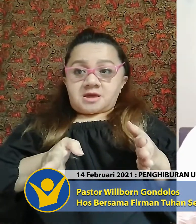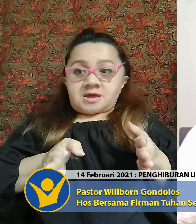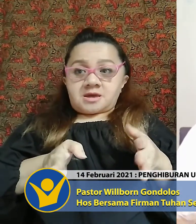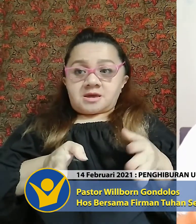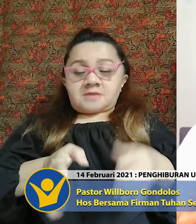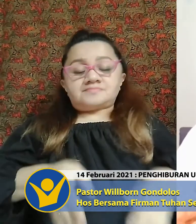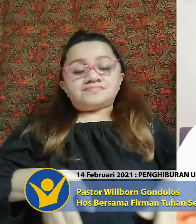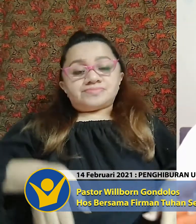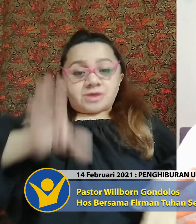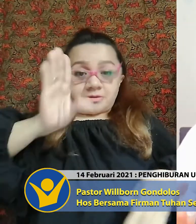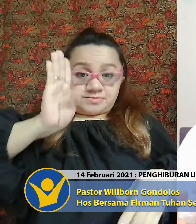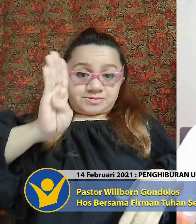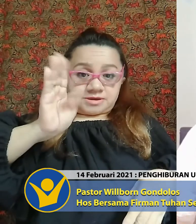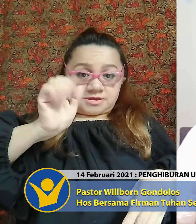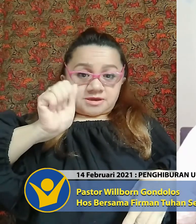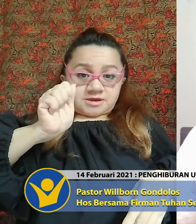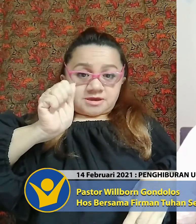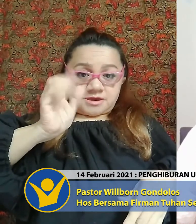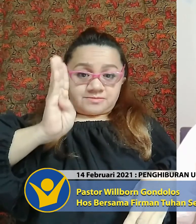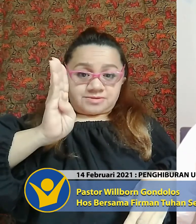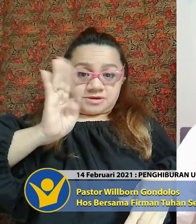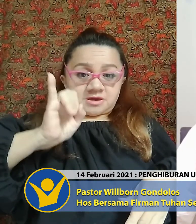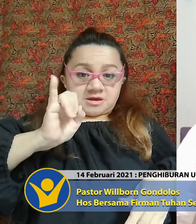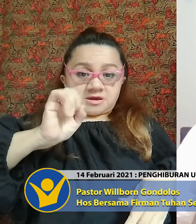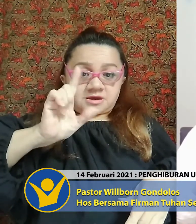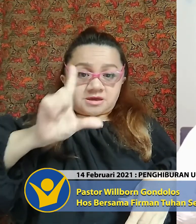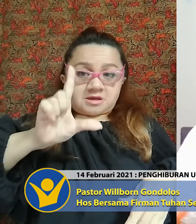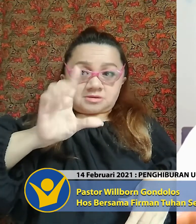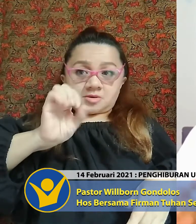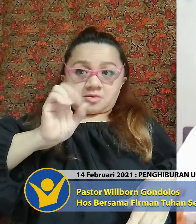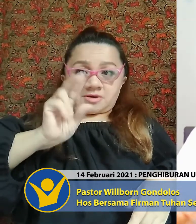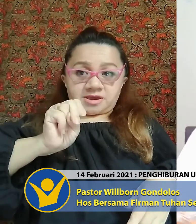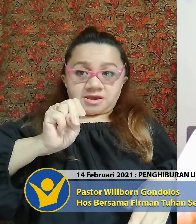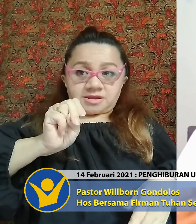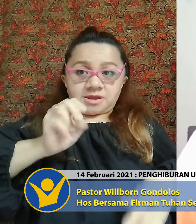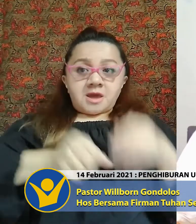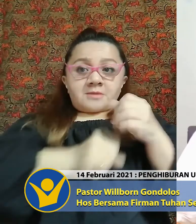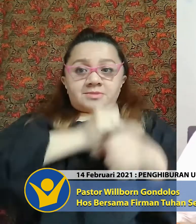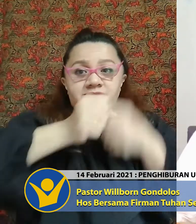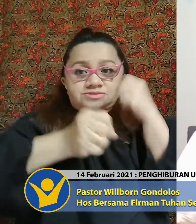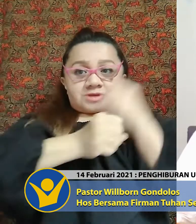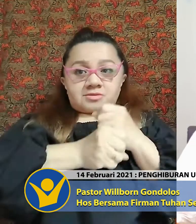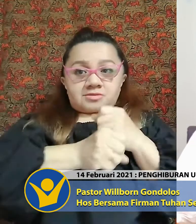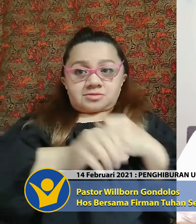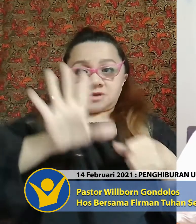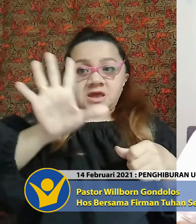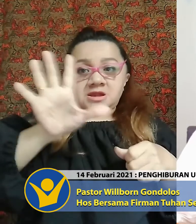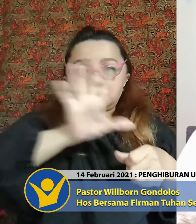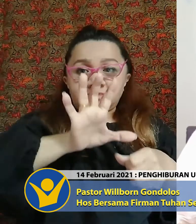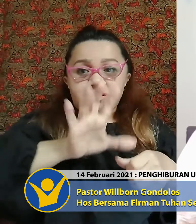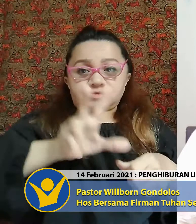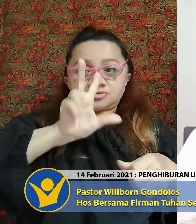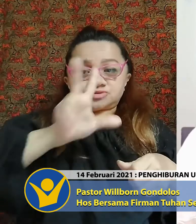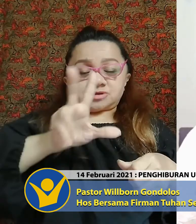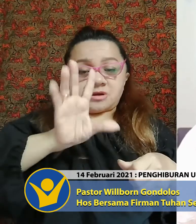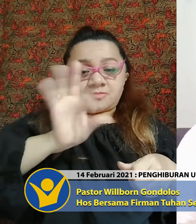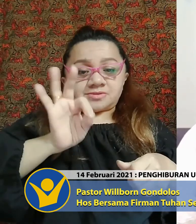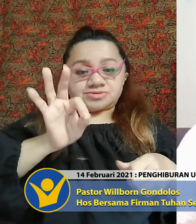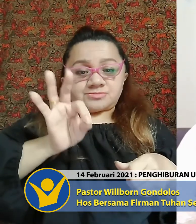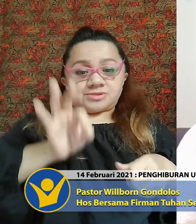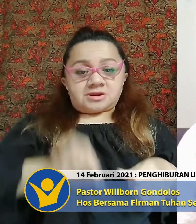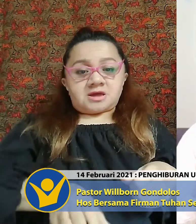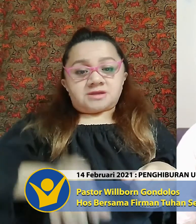merangkumi satu jangka waktu yang lama, lebih kurang 162 tahun